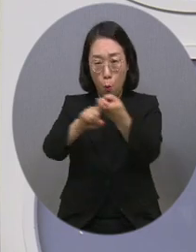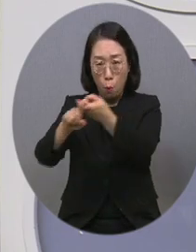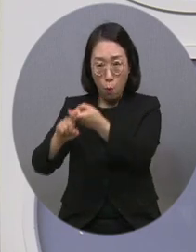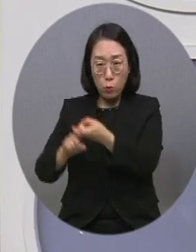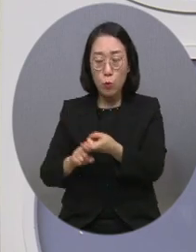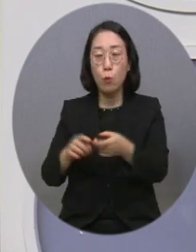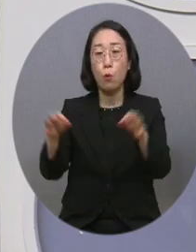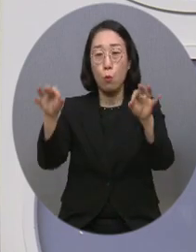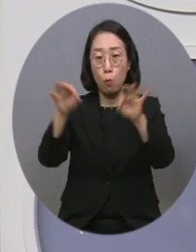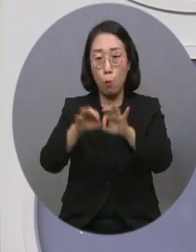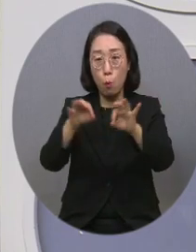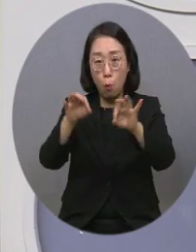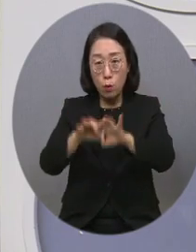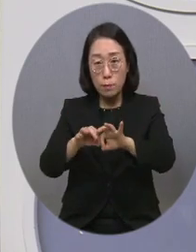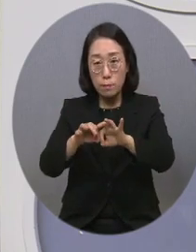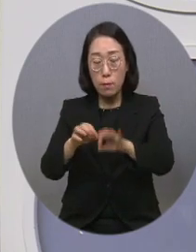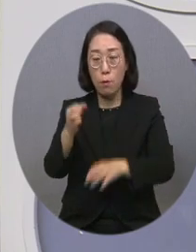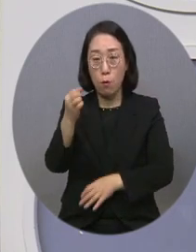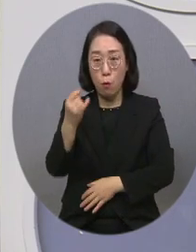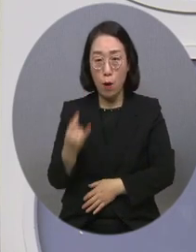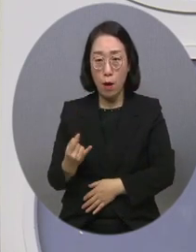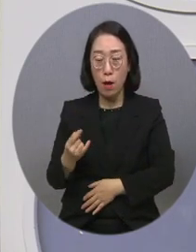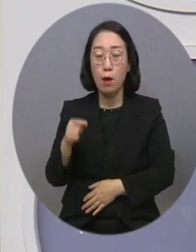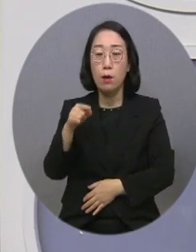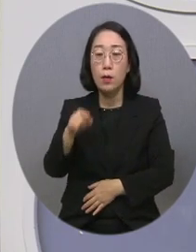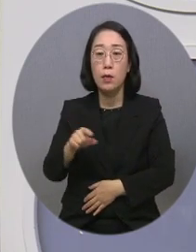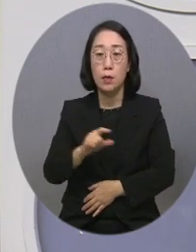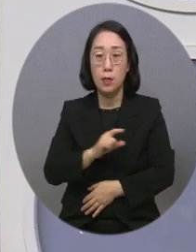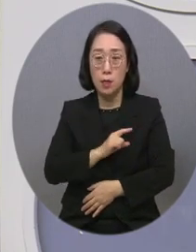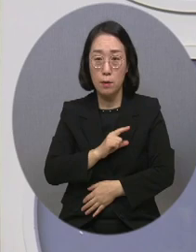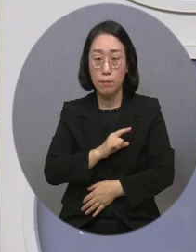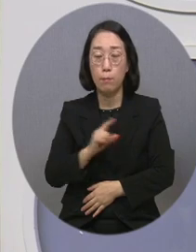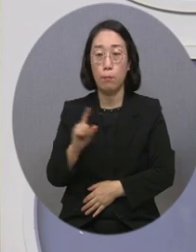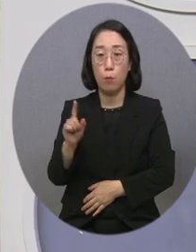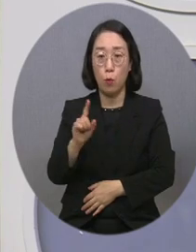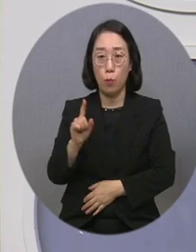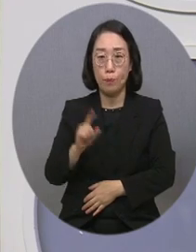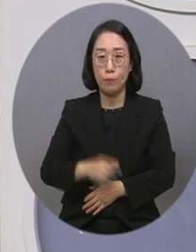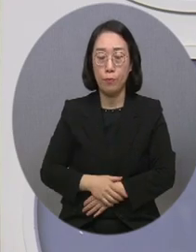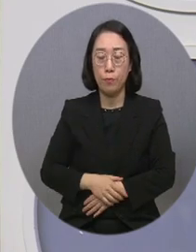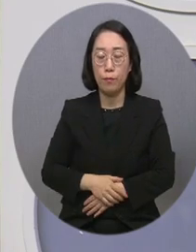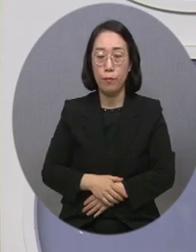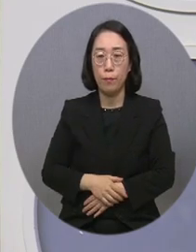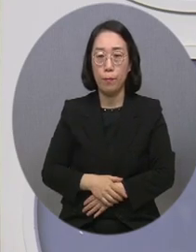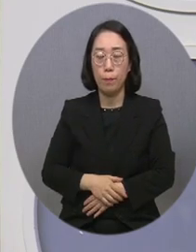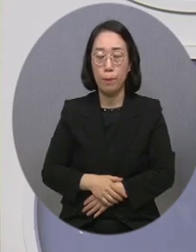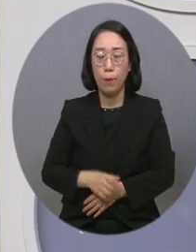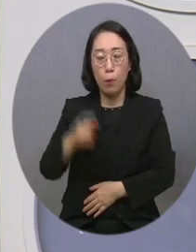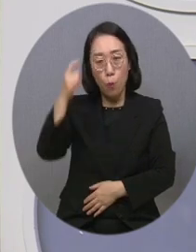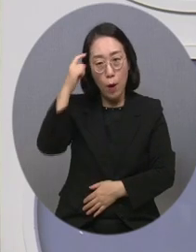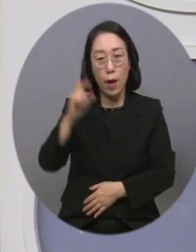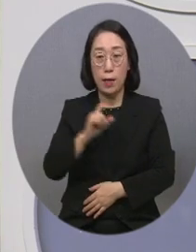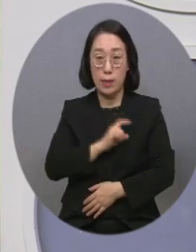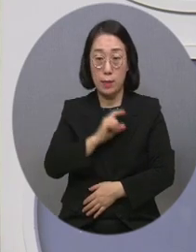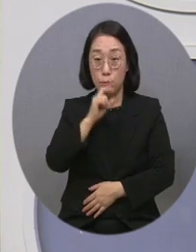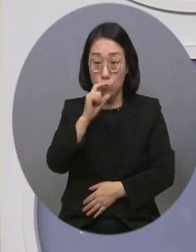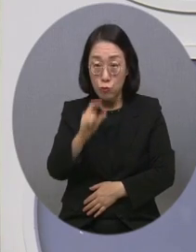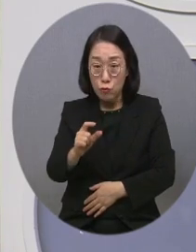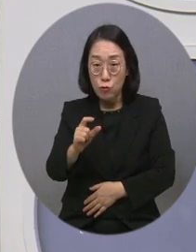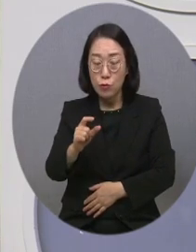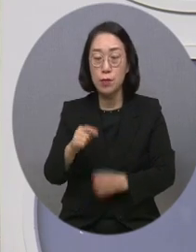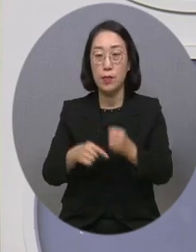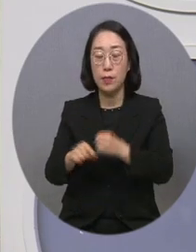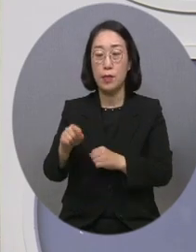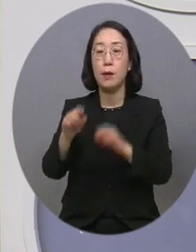그 최초 왜 공동 모금이 발생되었는가 그걸 한번 좀 봐볼 필요는 있을 것 같아요. 만약 공동 그걸